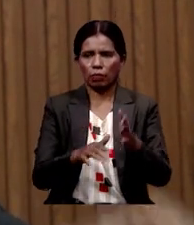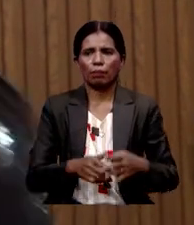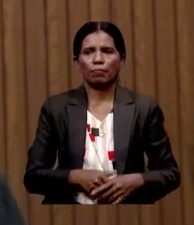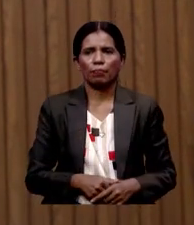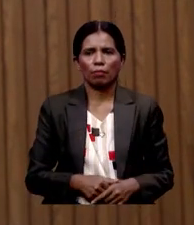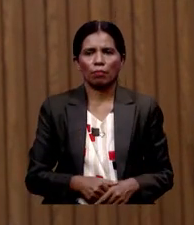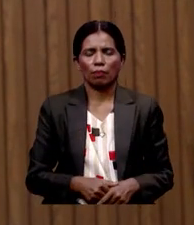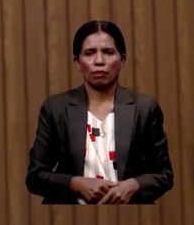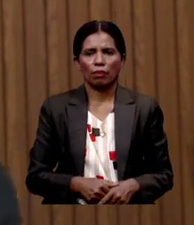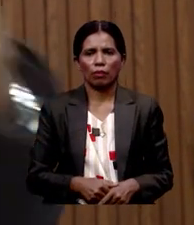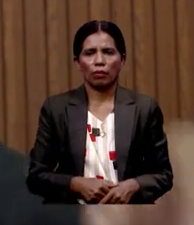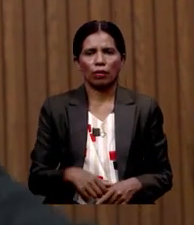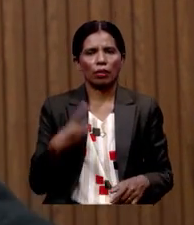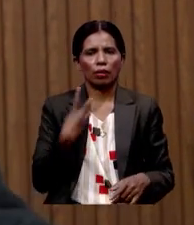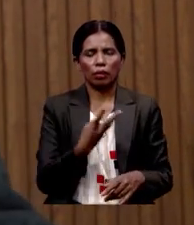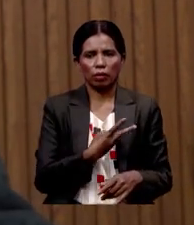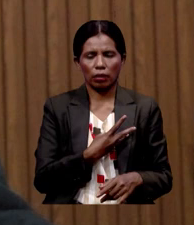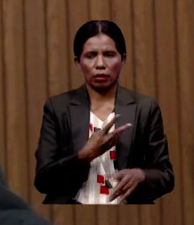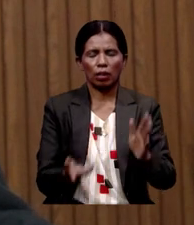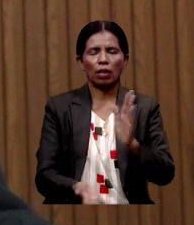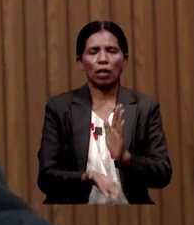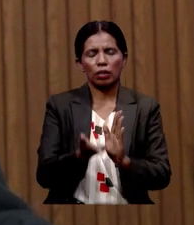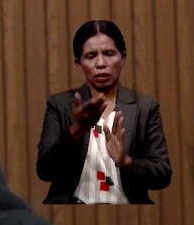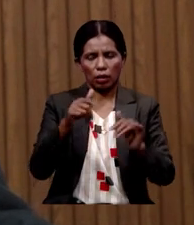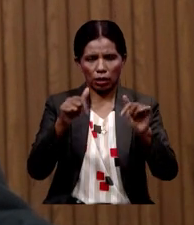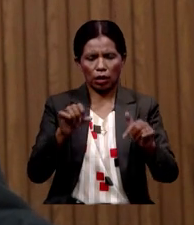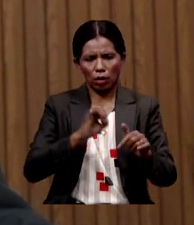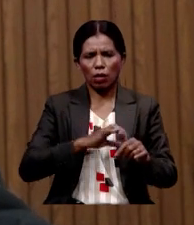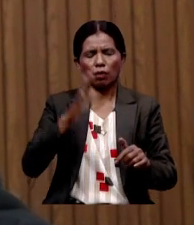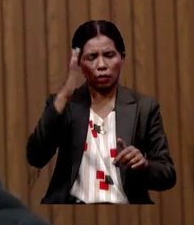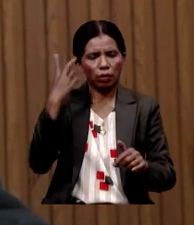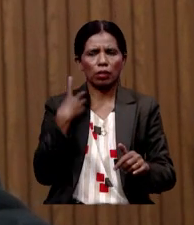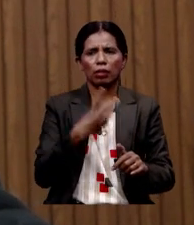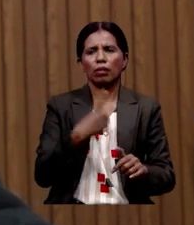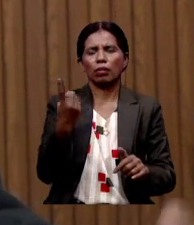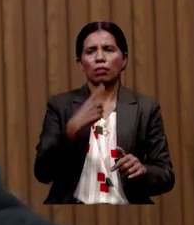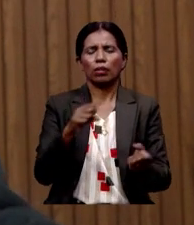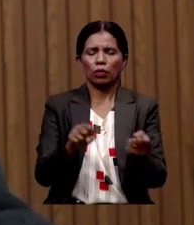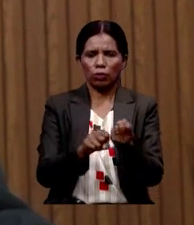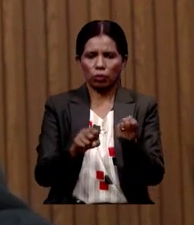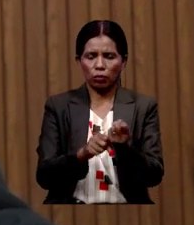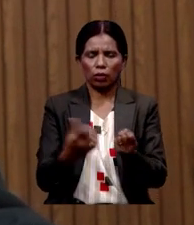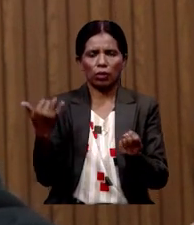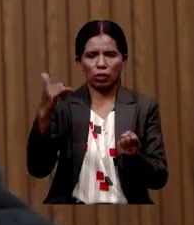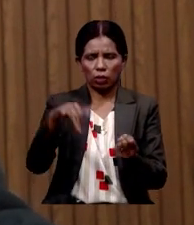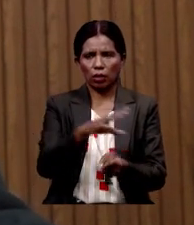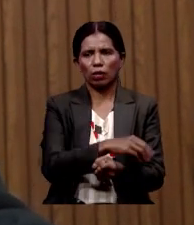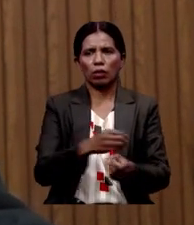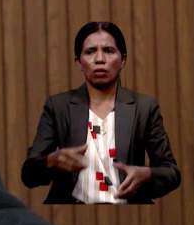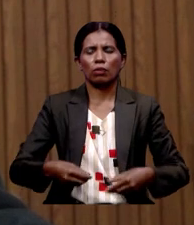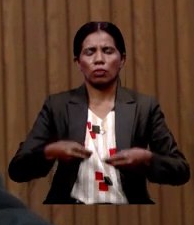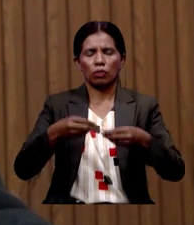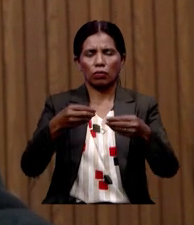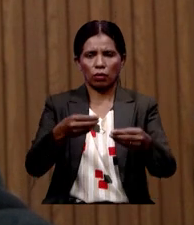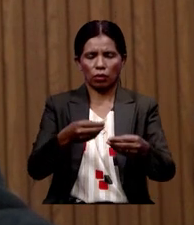ne duni ita atu hasaida ne ono ita nafatin suporta sira ba kapasitasaun no mos fo facilidade